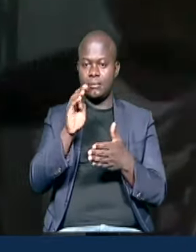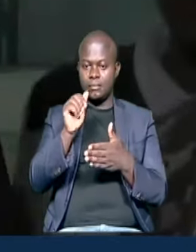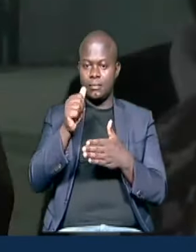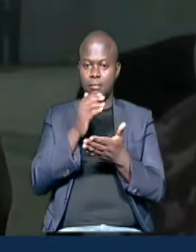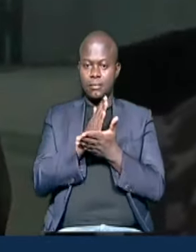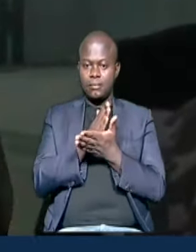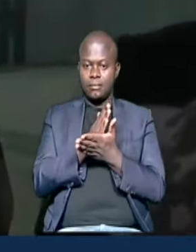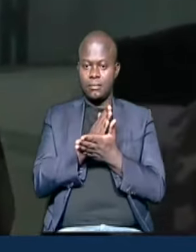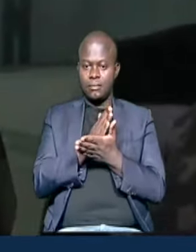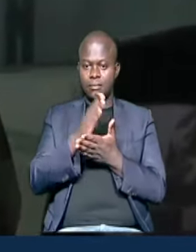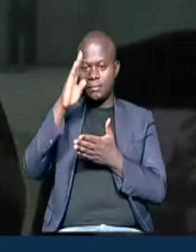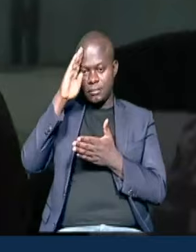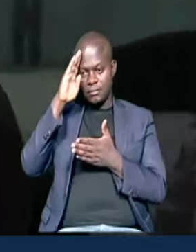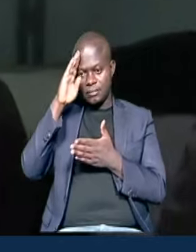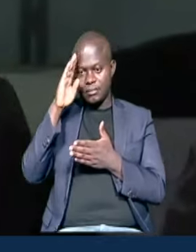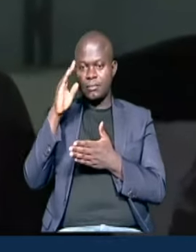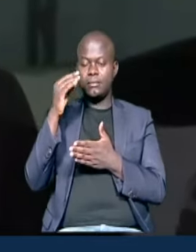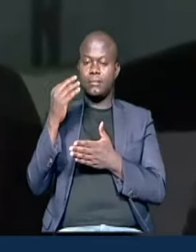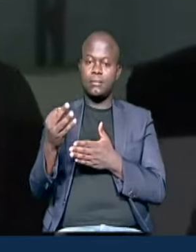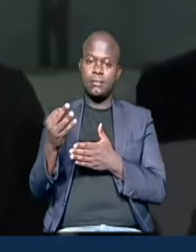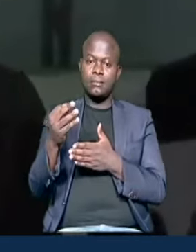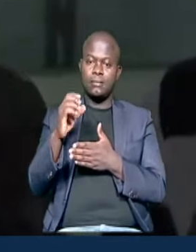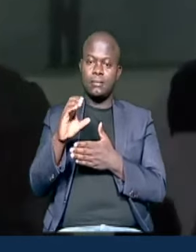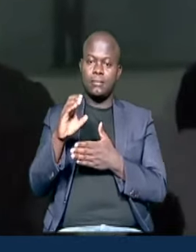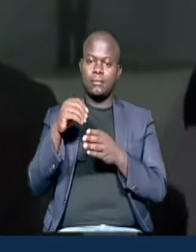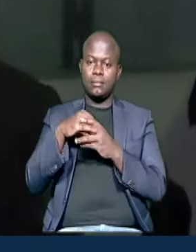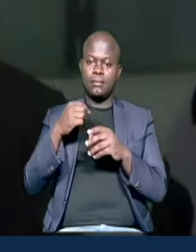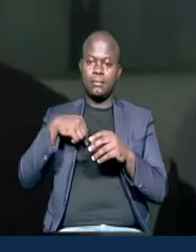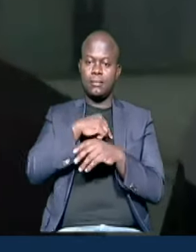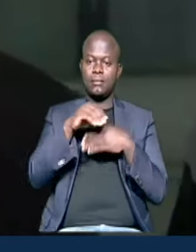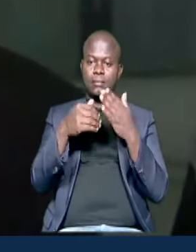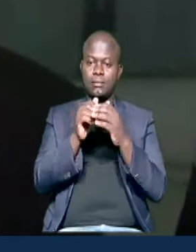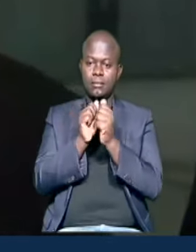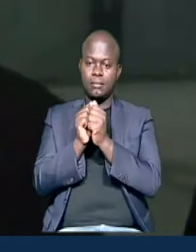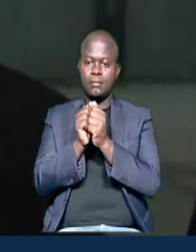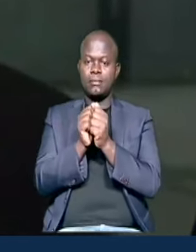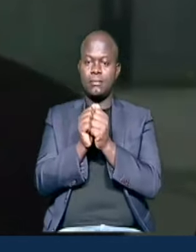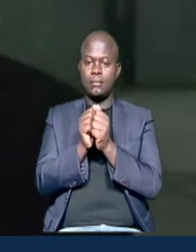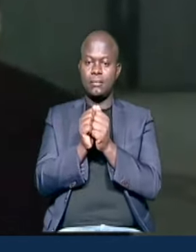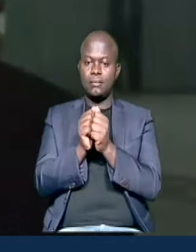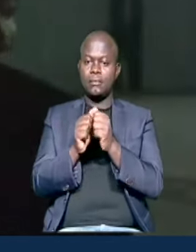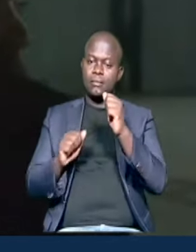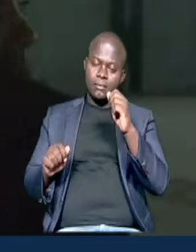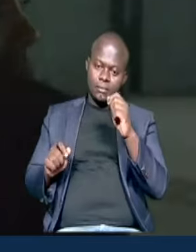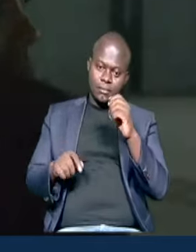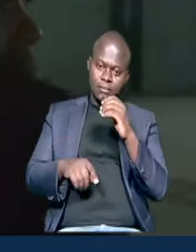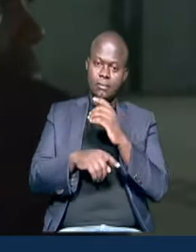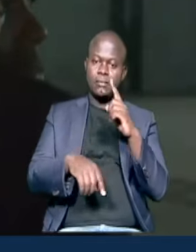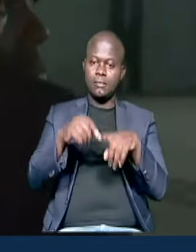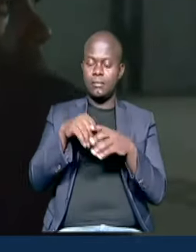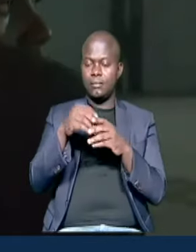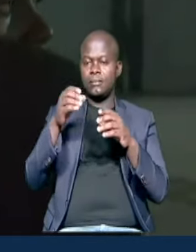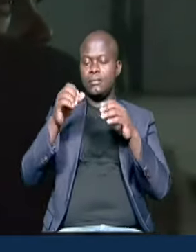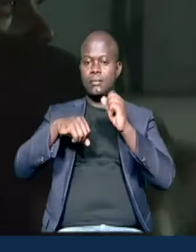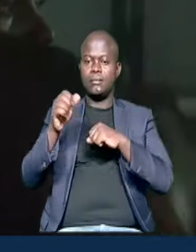sibyo. Police football club, twebwe. Kuba wende dutsinze twaye kano gakombe,